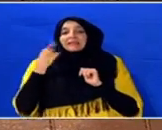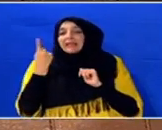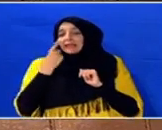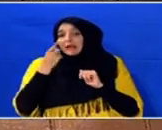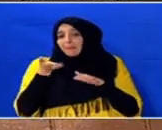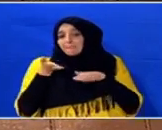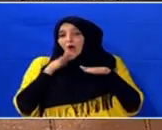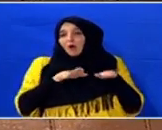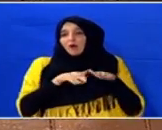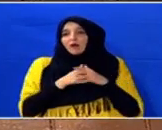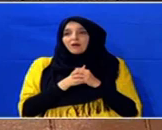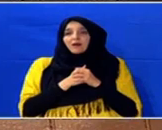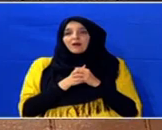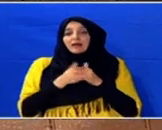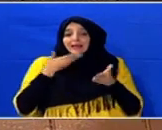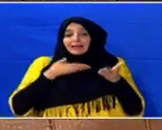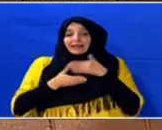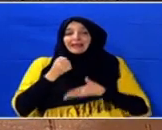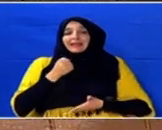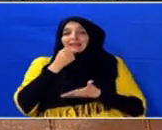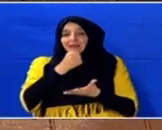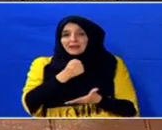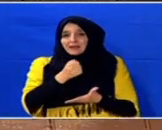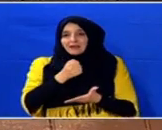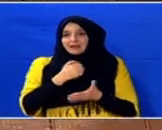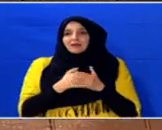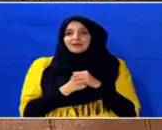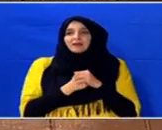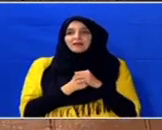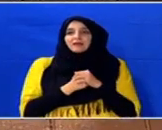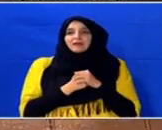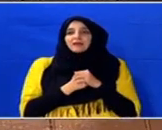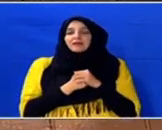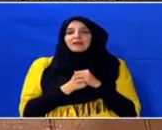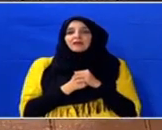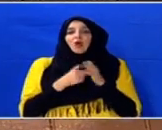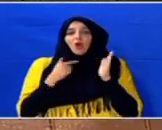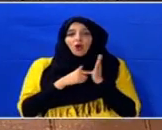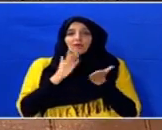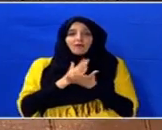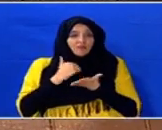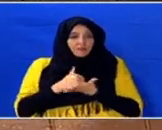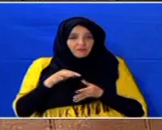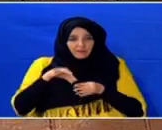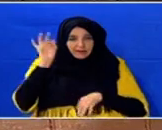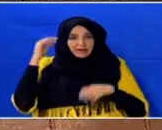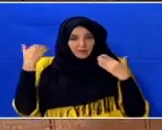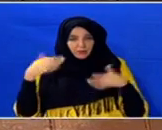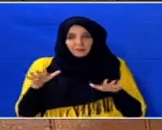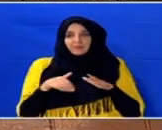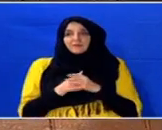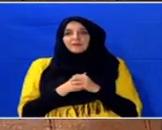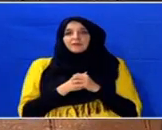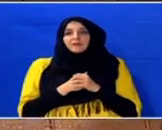الإنسان خلفاؤه أي ورثته بعد استخراجهم للفريضة الشرعية،